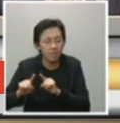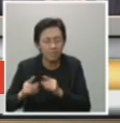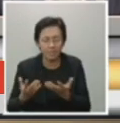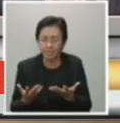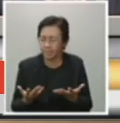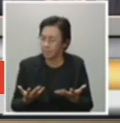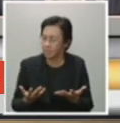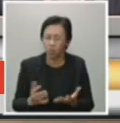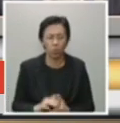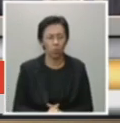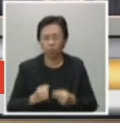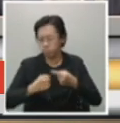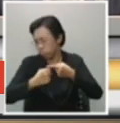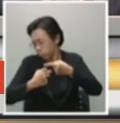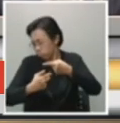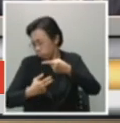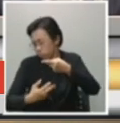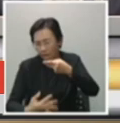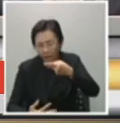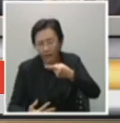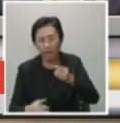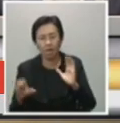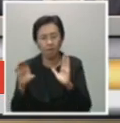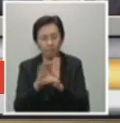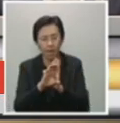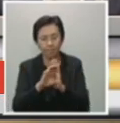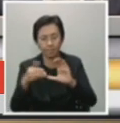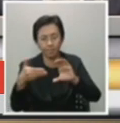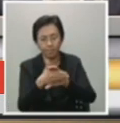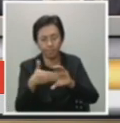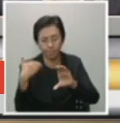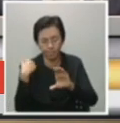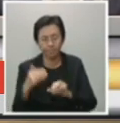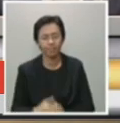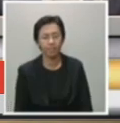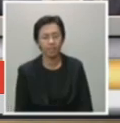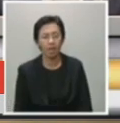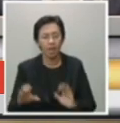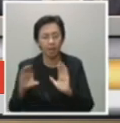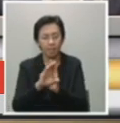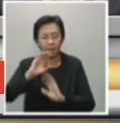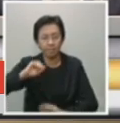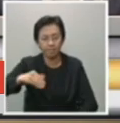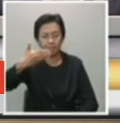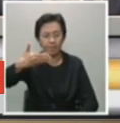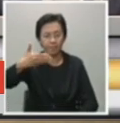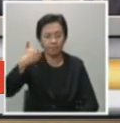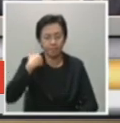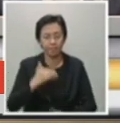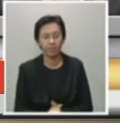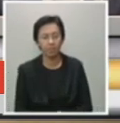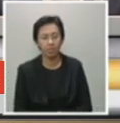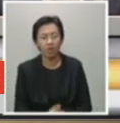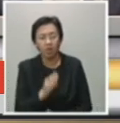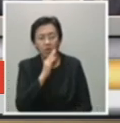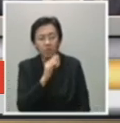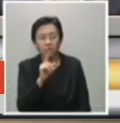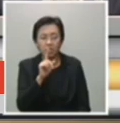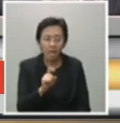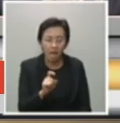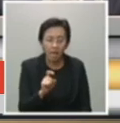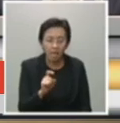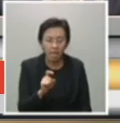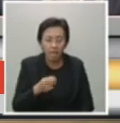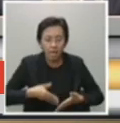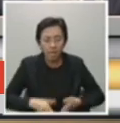ที่เรียกได้ว่าดิฉันมีภาพนิ่งนะคะถ้าหากว่าเสียชีวิตไปแล้วก็เกิดขึ้นมา